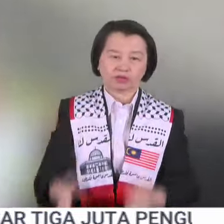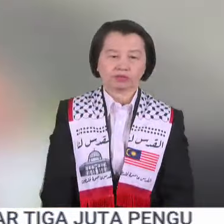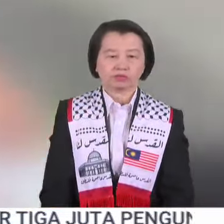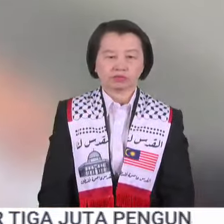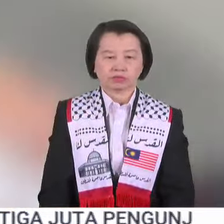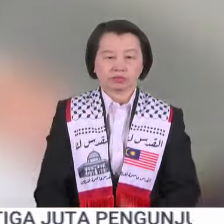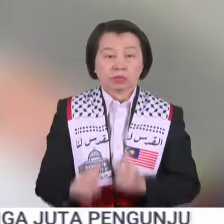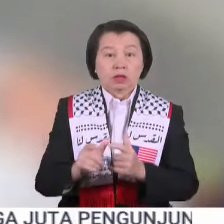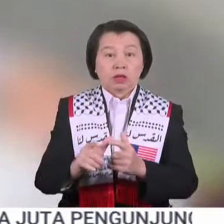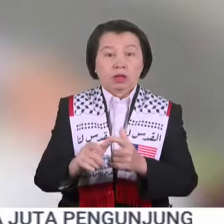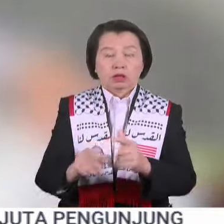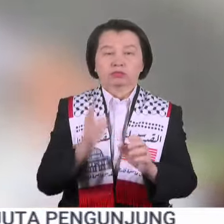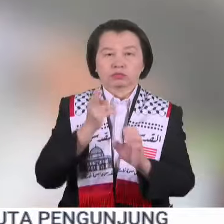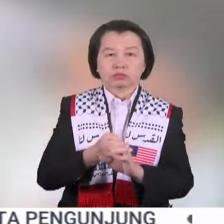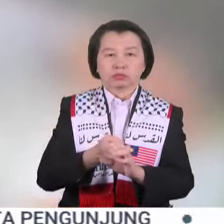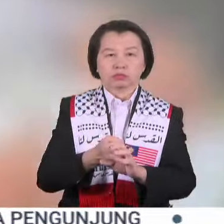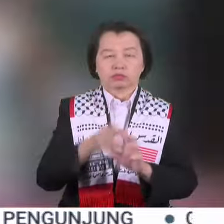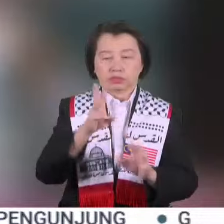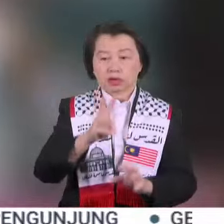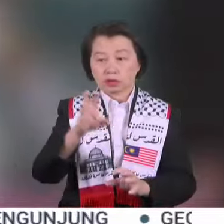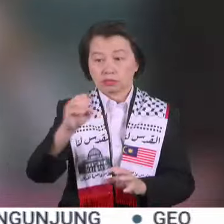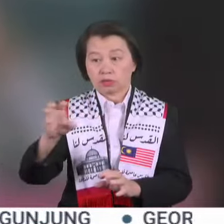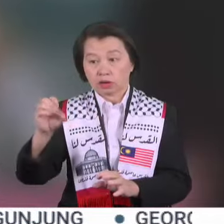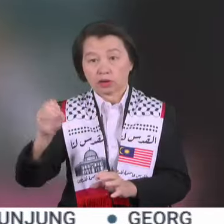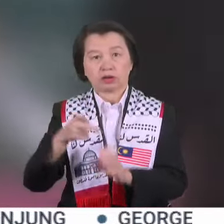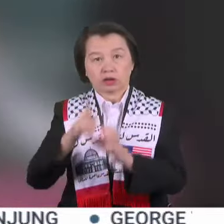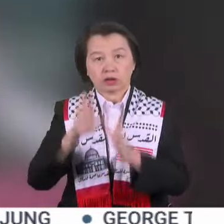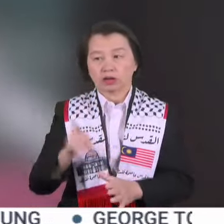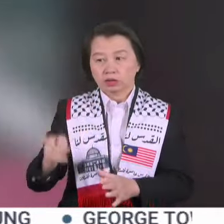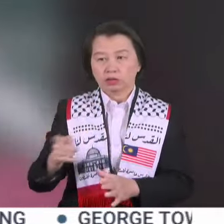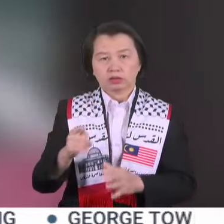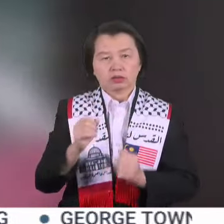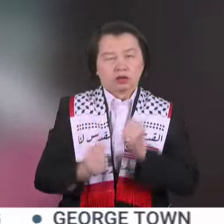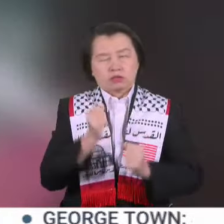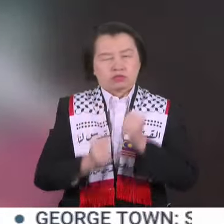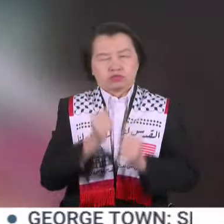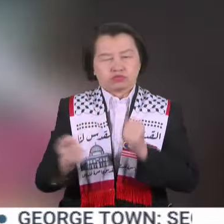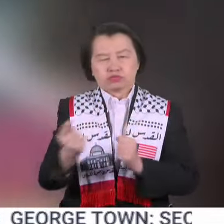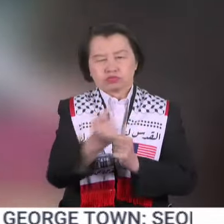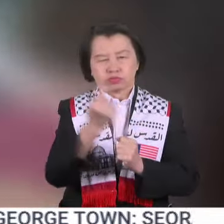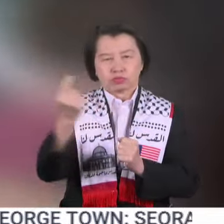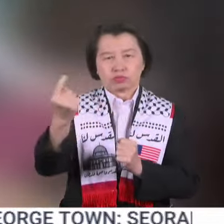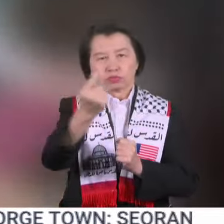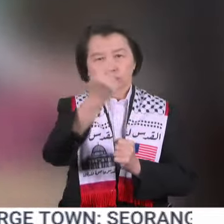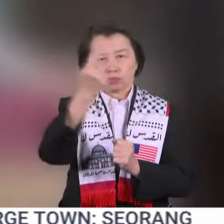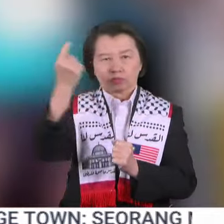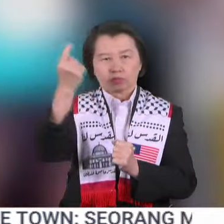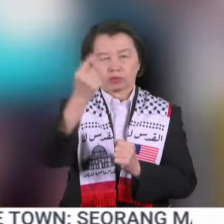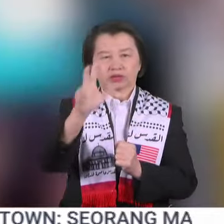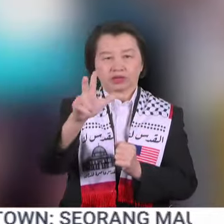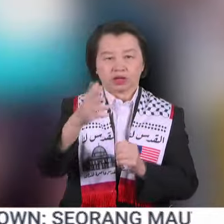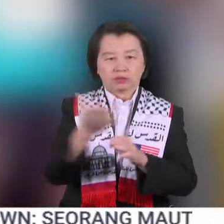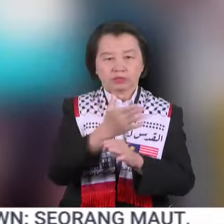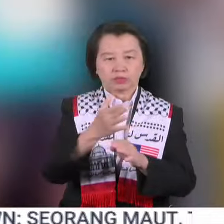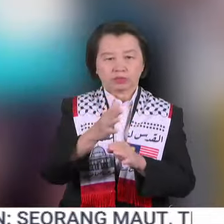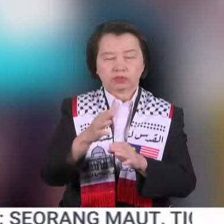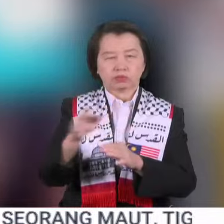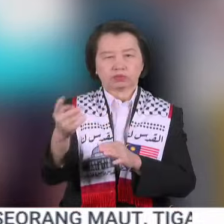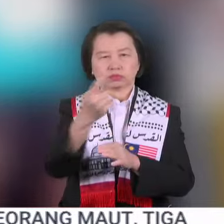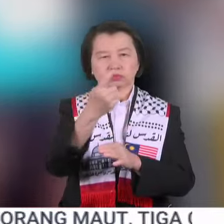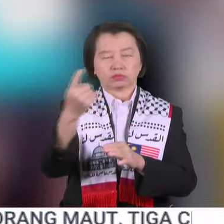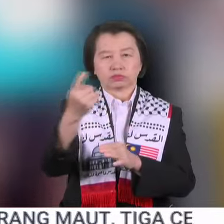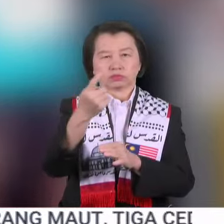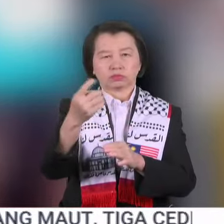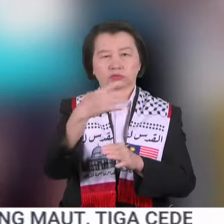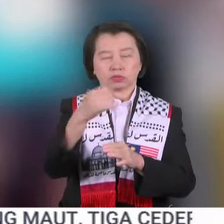Pada perlumbaan yang disertai 600 pelari menara itu, Wai Cheng bermula dengan baik apabila memecut sehingga anak tangga ketiga sebelum rentak lariannya